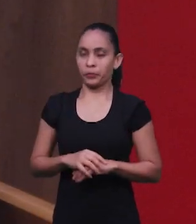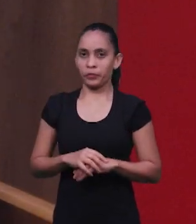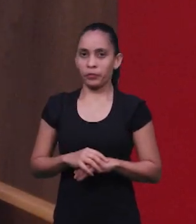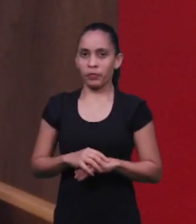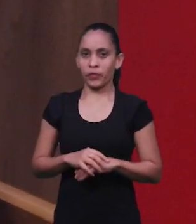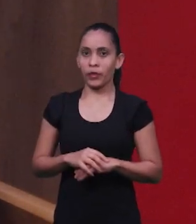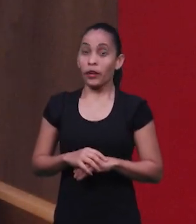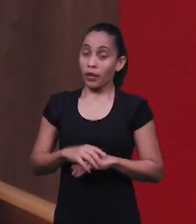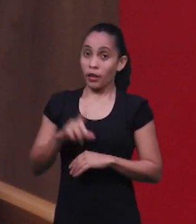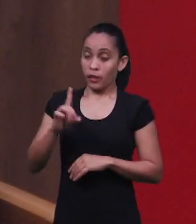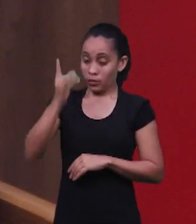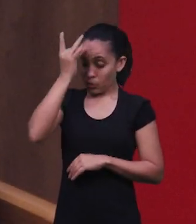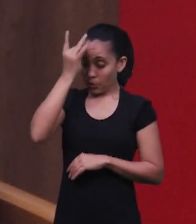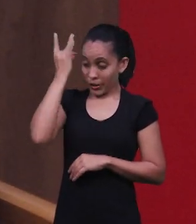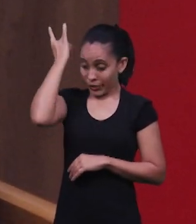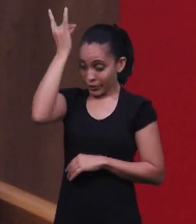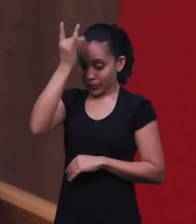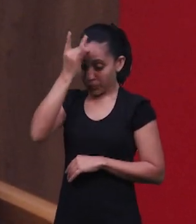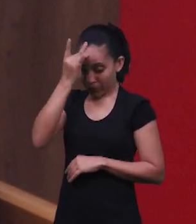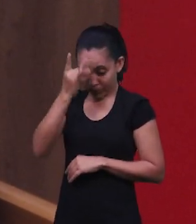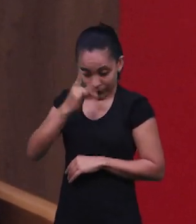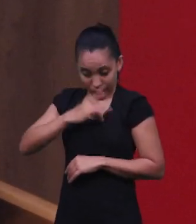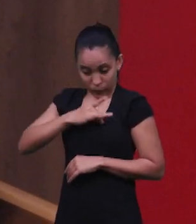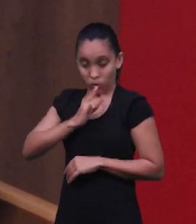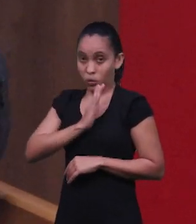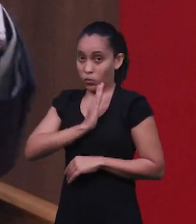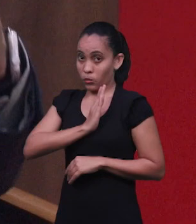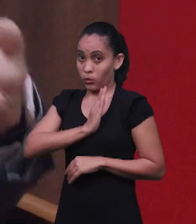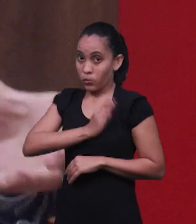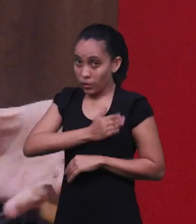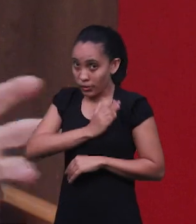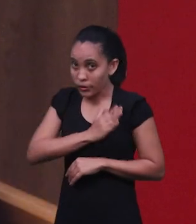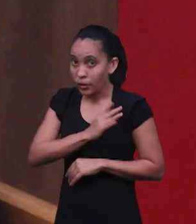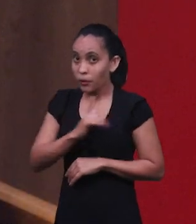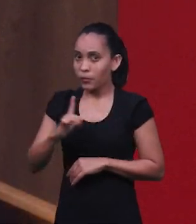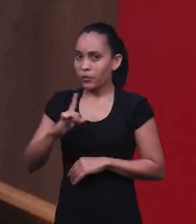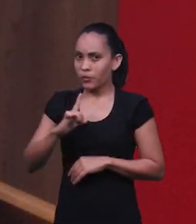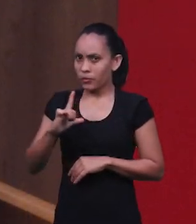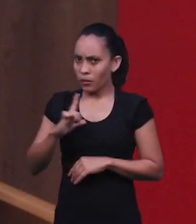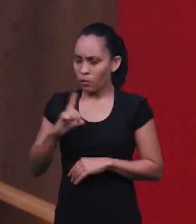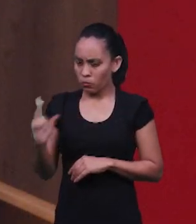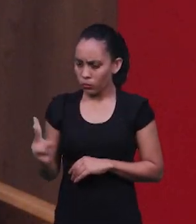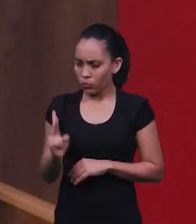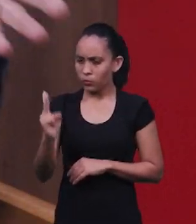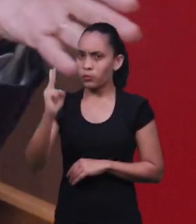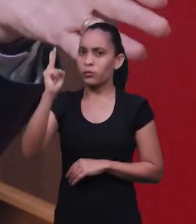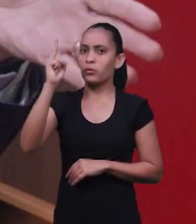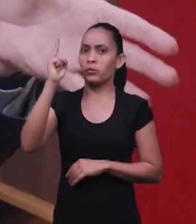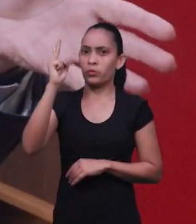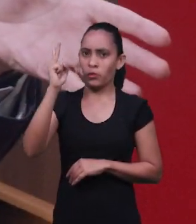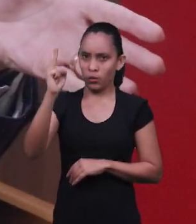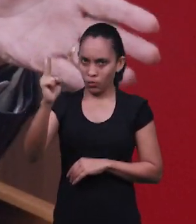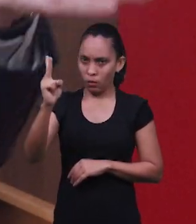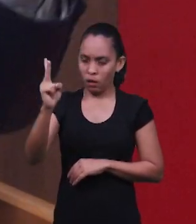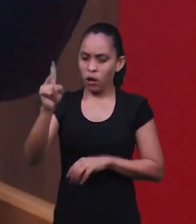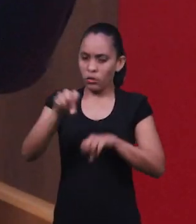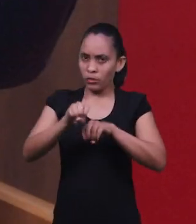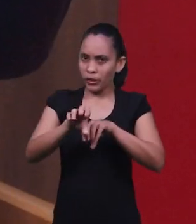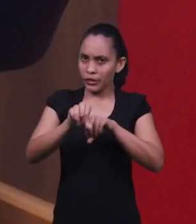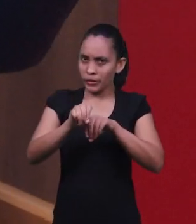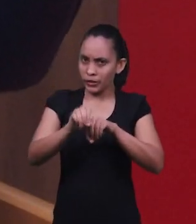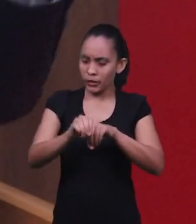gardienne par le Saint-Esprit des valeurs célestes, de la parole, de la transmission de cette